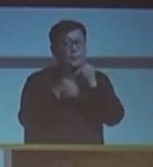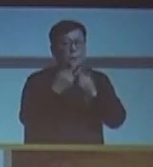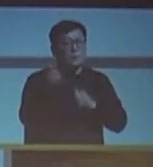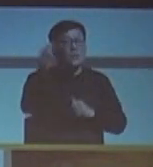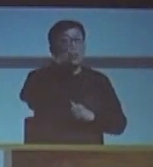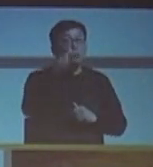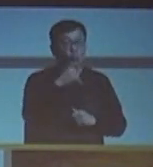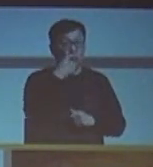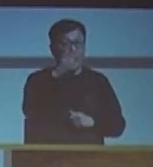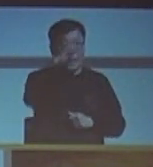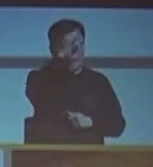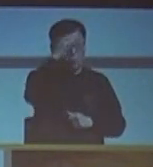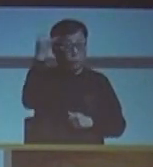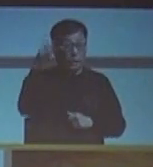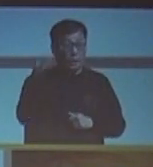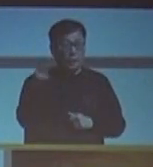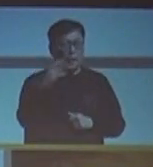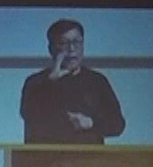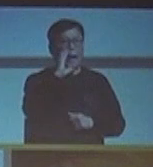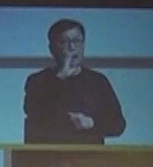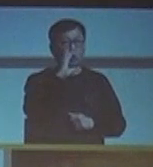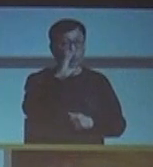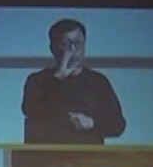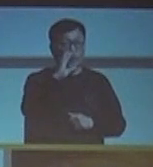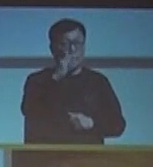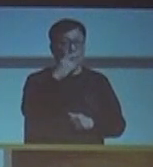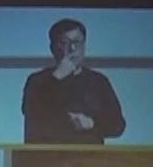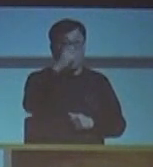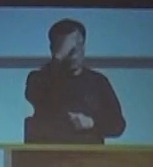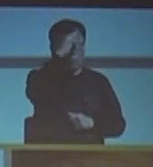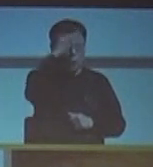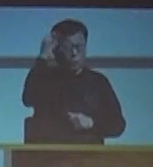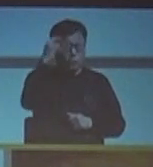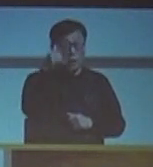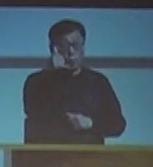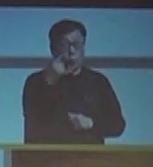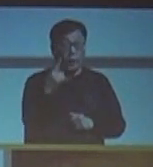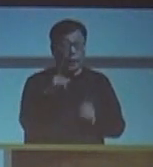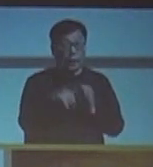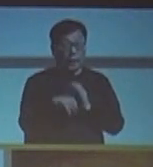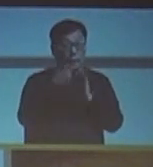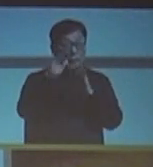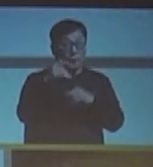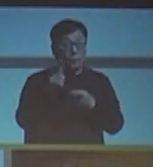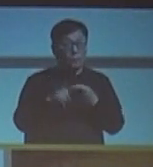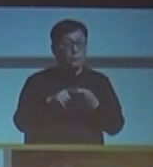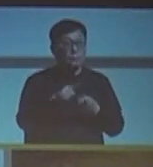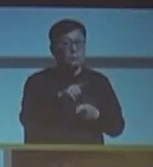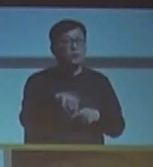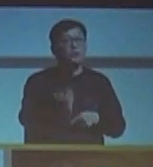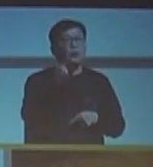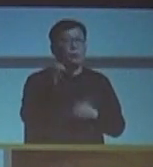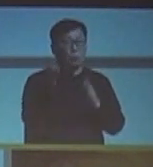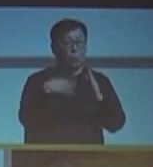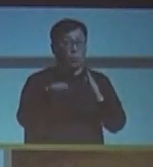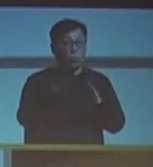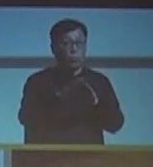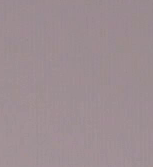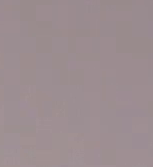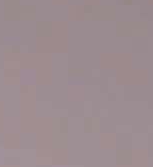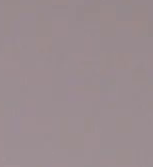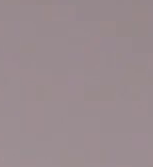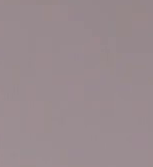간호사 가톨릭 간호사회 전국비정. 아, 네, 네, 저게 지금 제가 처음으로 공개 방송 나간 곳이거든요. 네, 네,